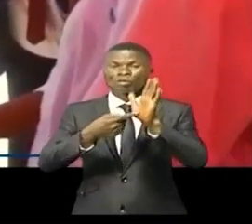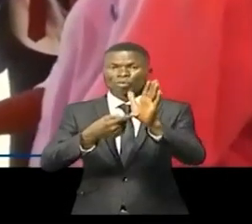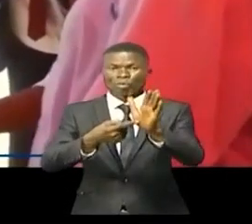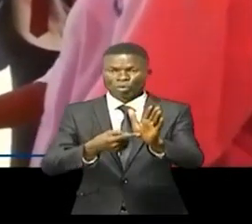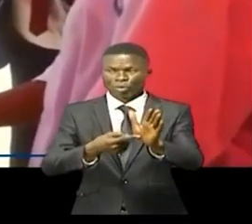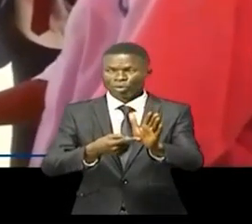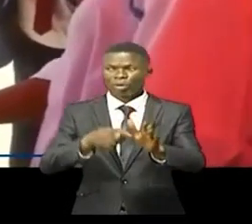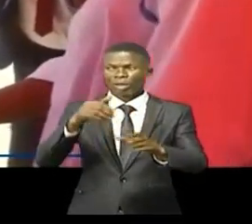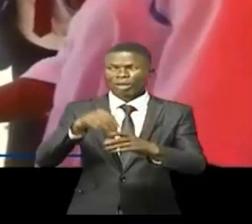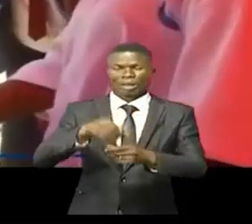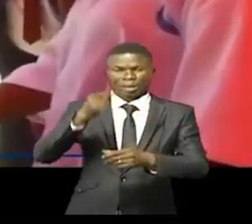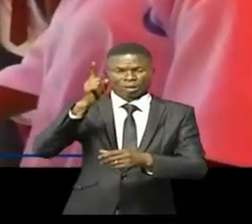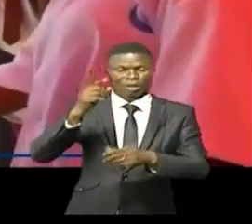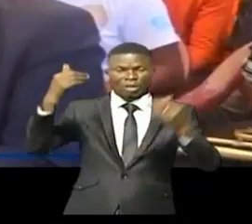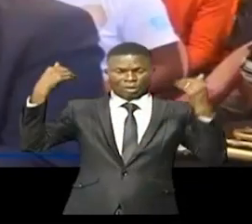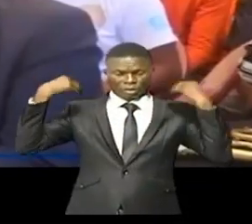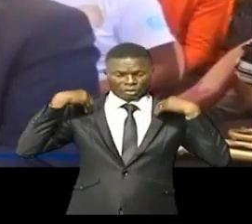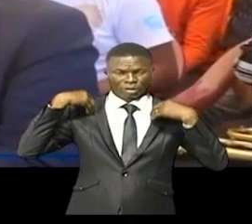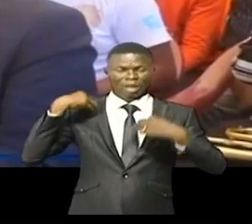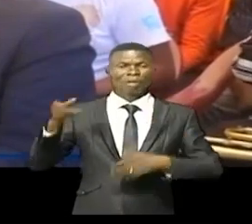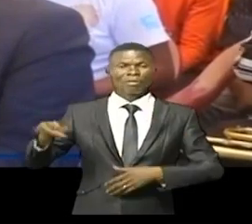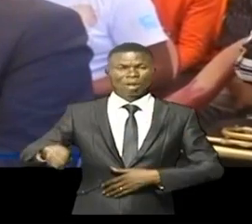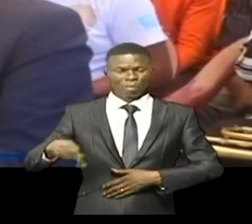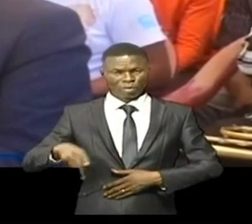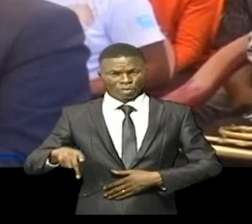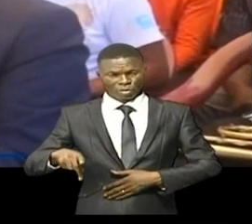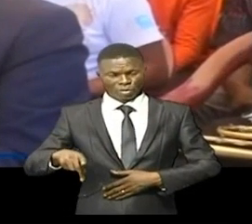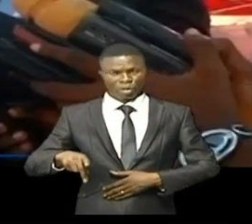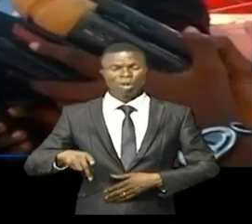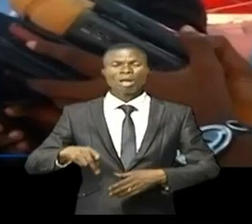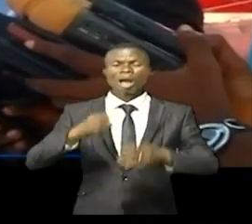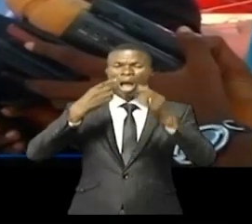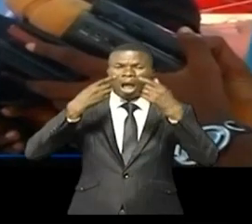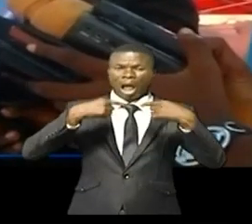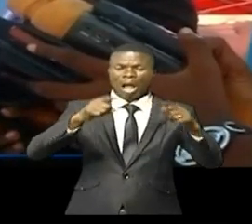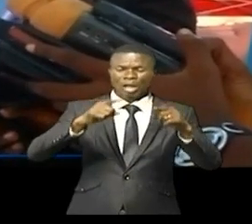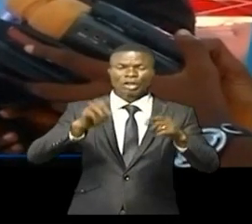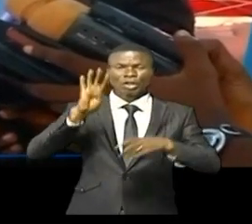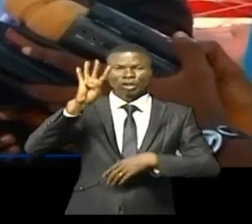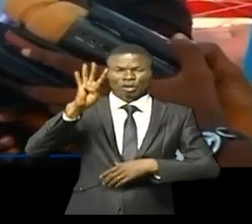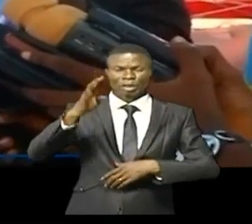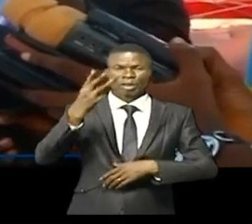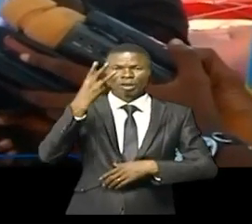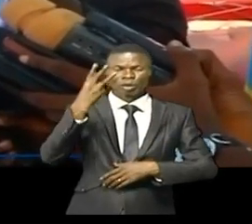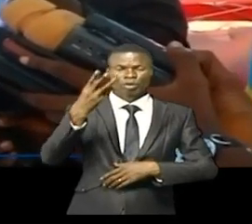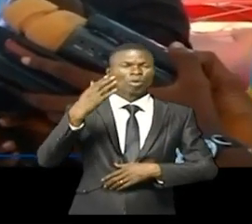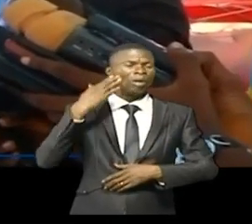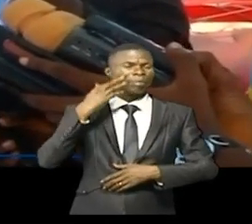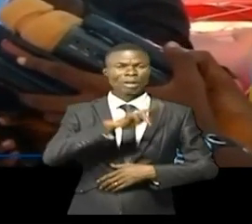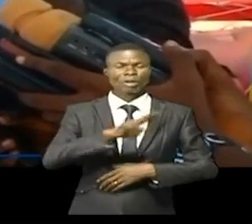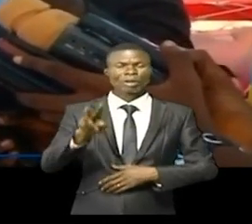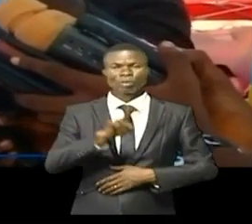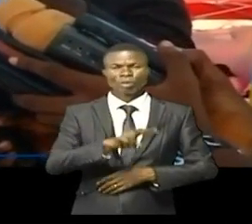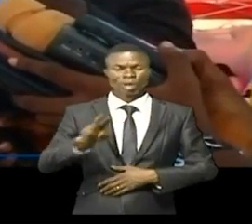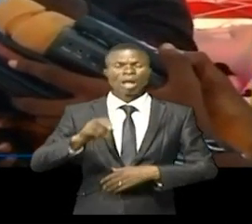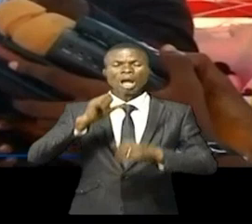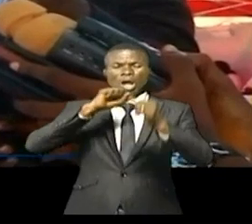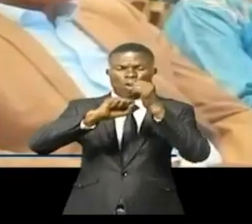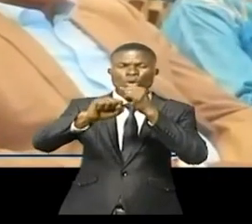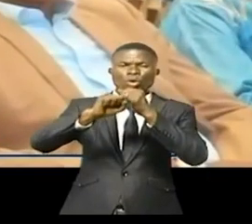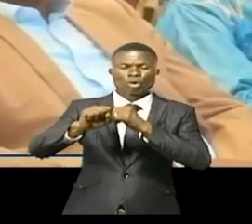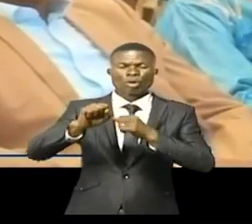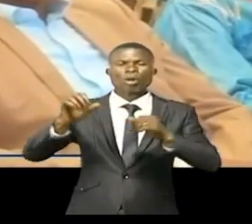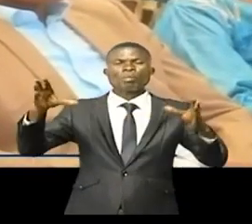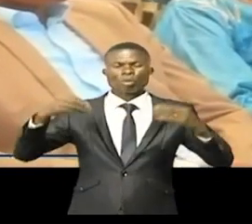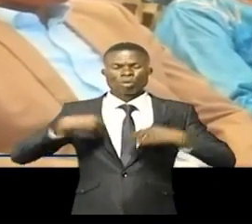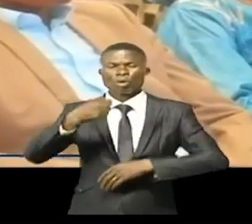le premier. Le chef de l'exécutif provincial lance officiellement ce jeudi 3 mars 2022 cette campagne de vaccination